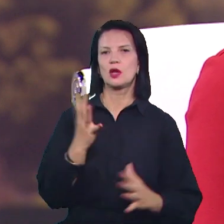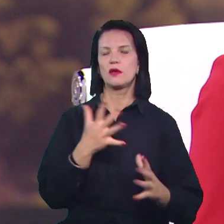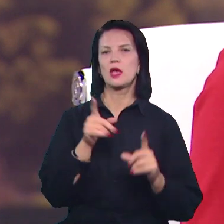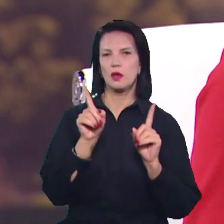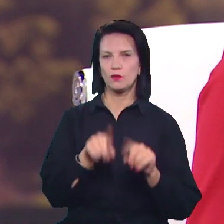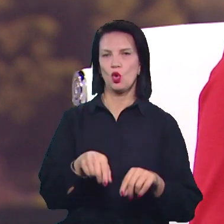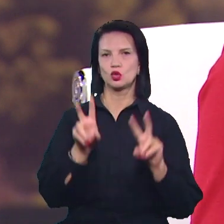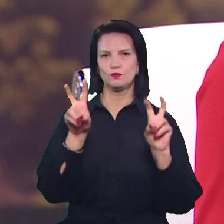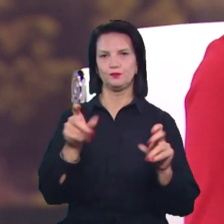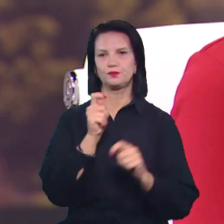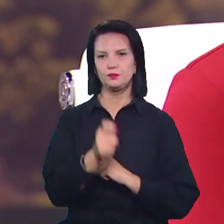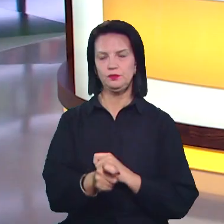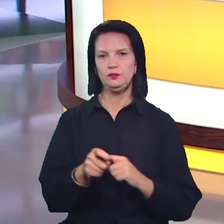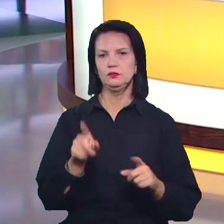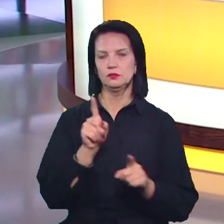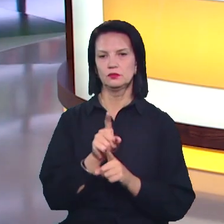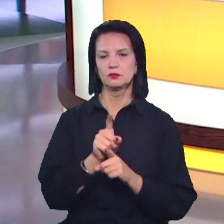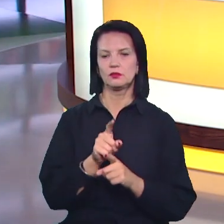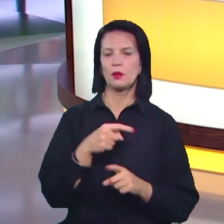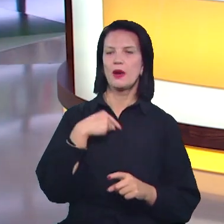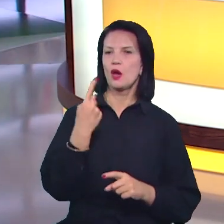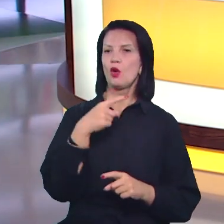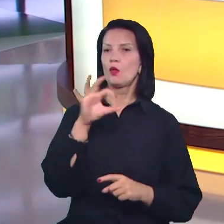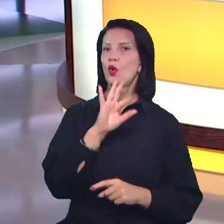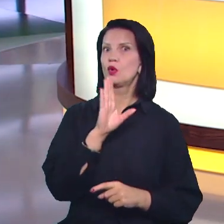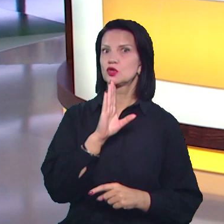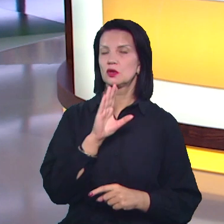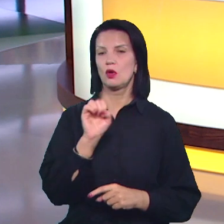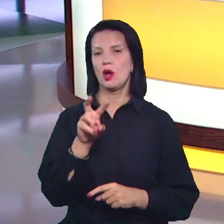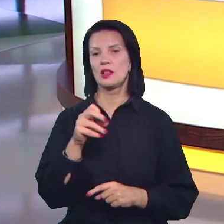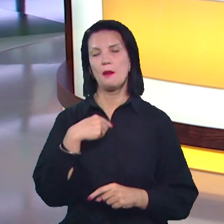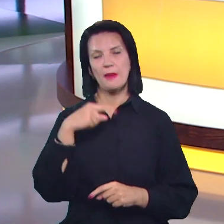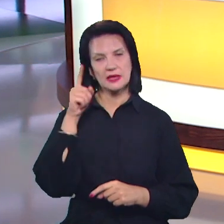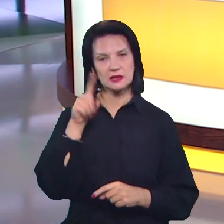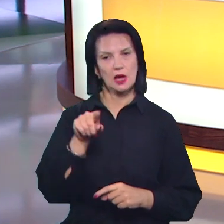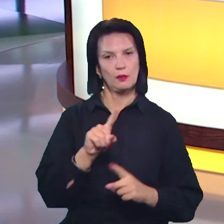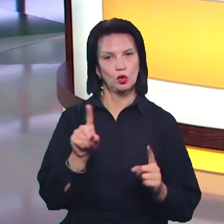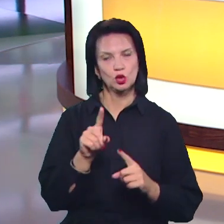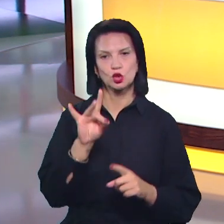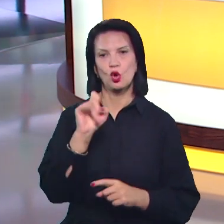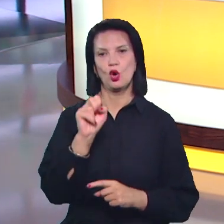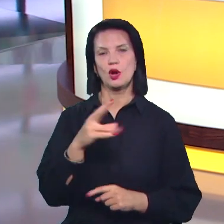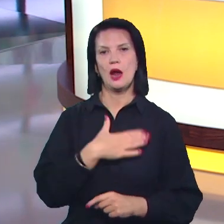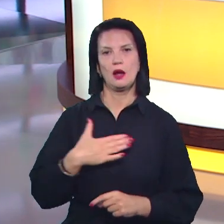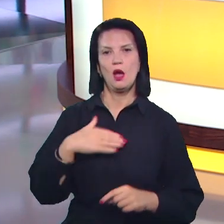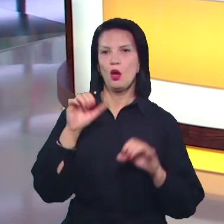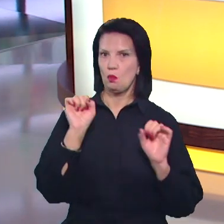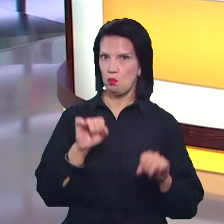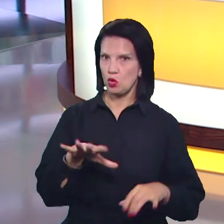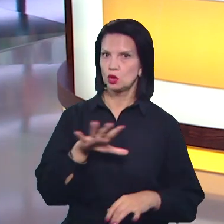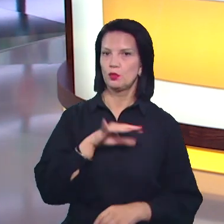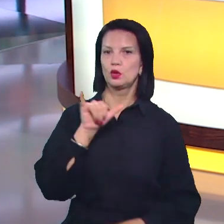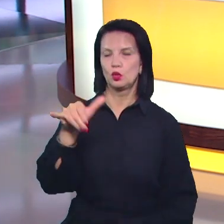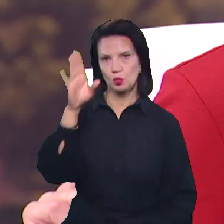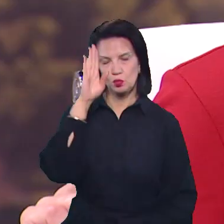подібний діагноз. Ми багато говоримо про жінок, але ж ми знаємо, що рак молочної залози може спіткати і чоловіка.